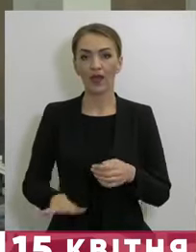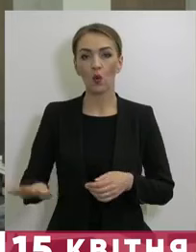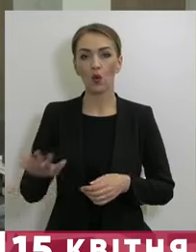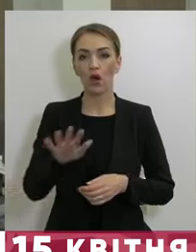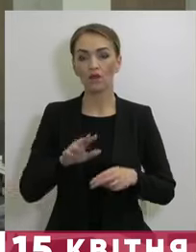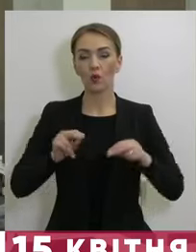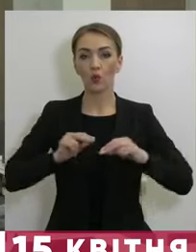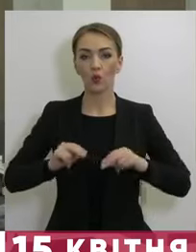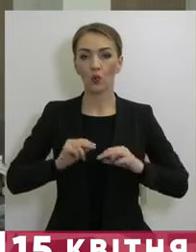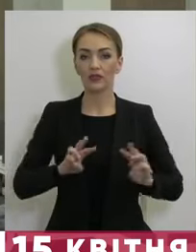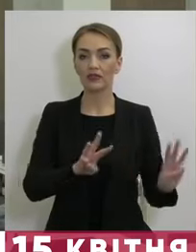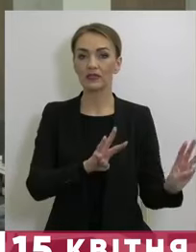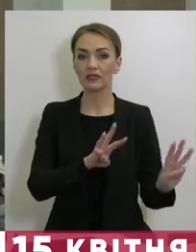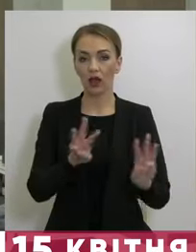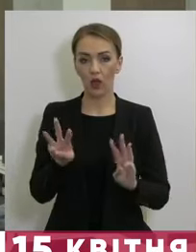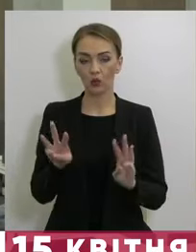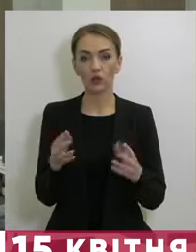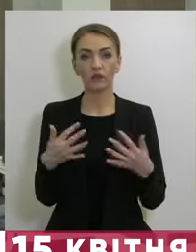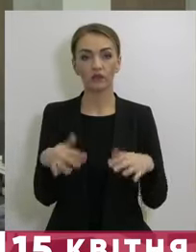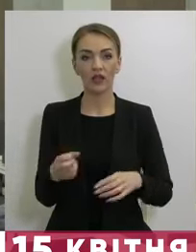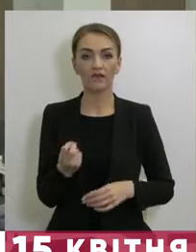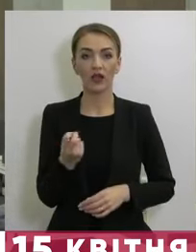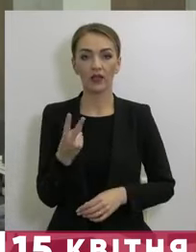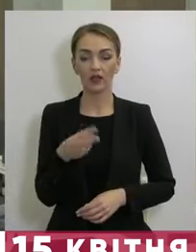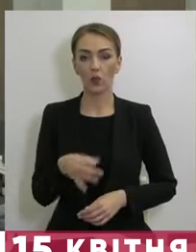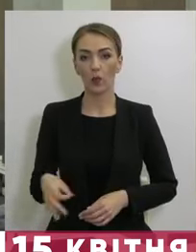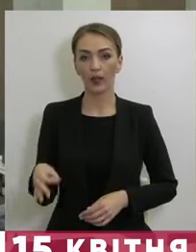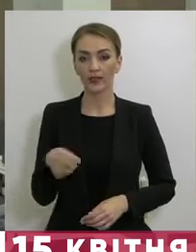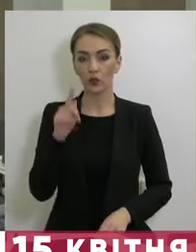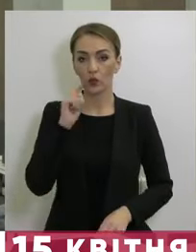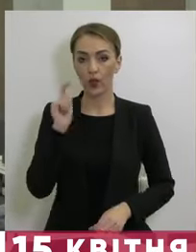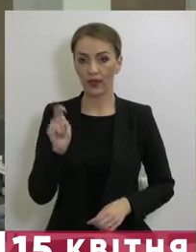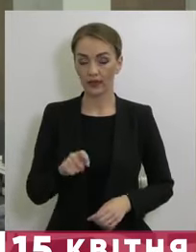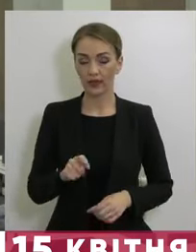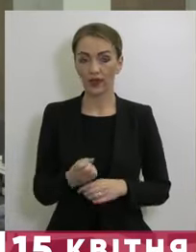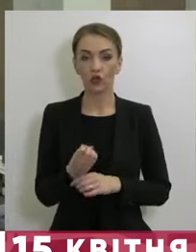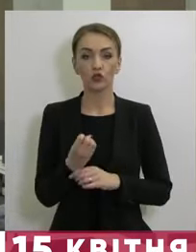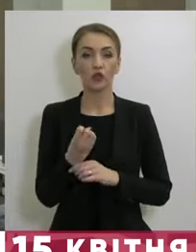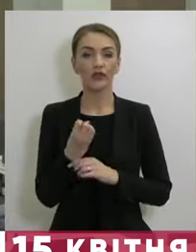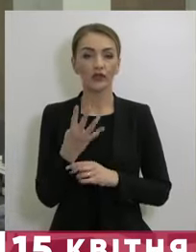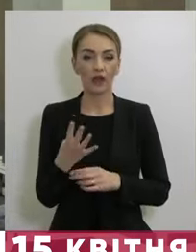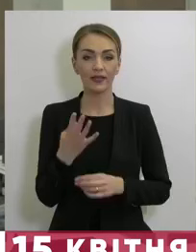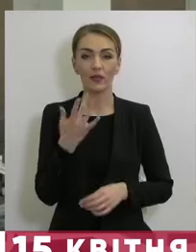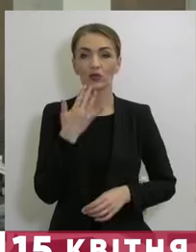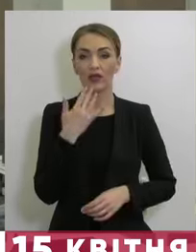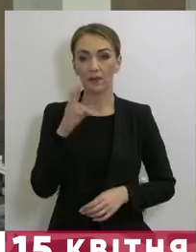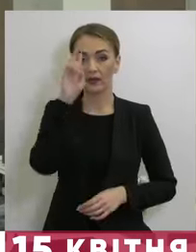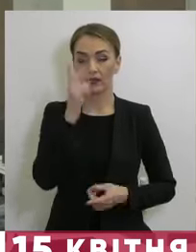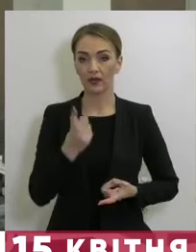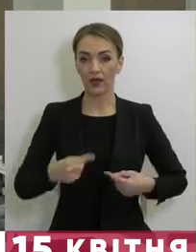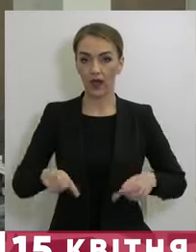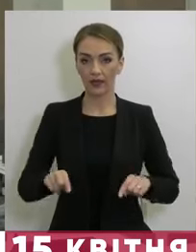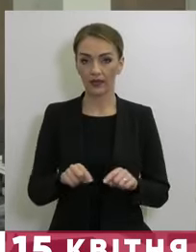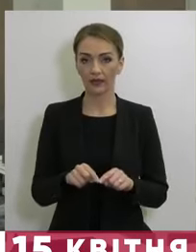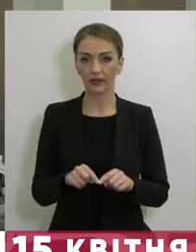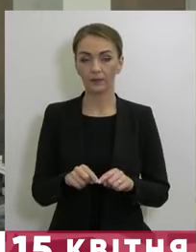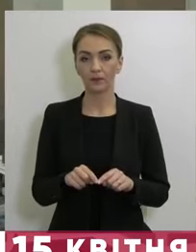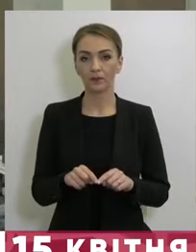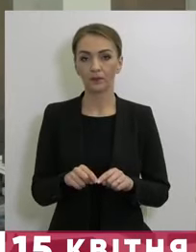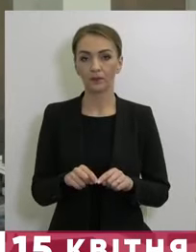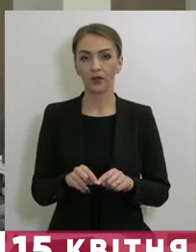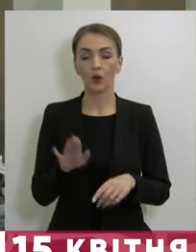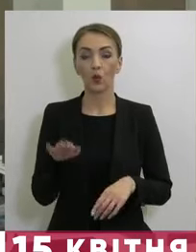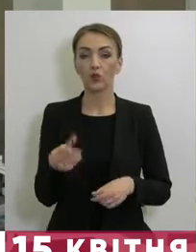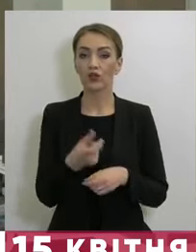сайту вже 12 областей України, 14 іноземних країн,